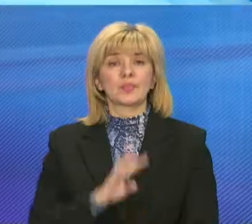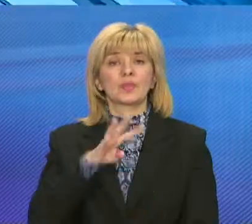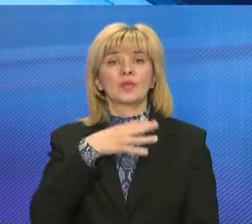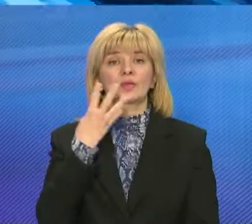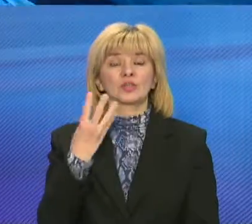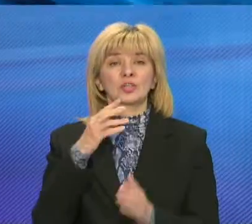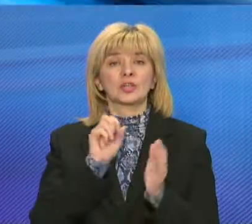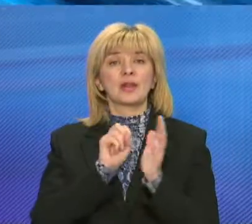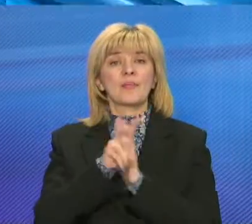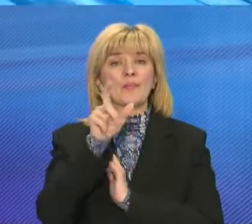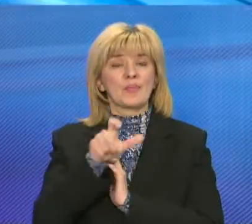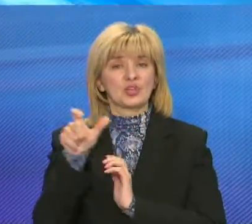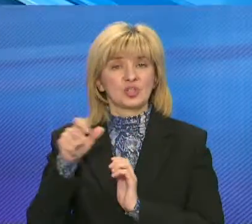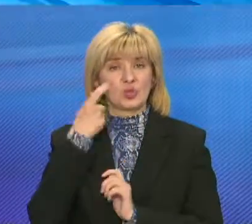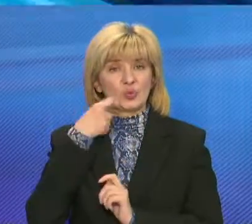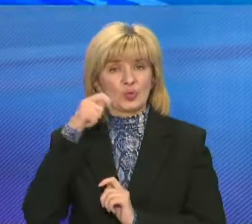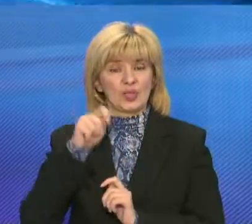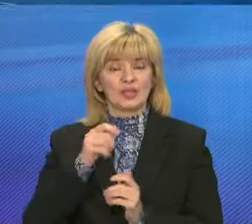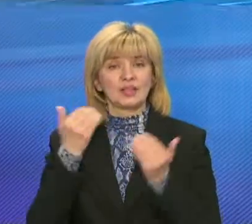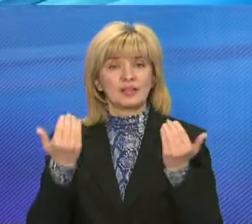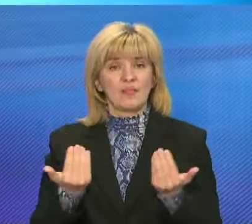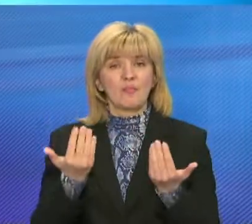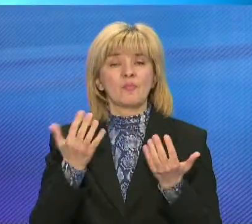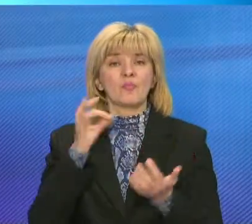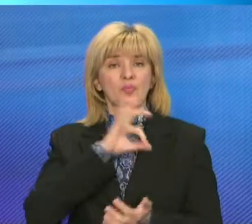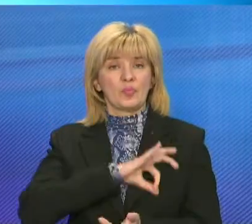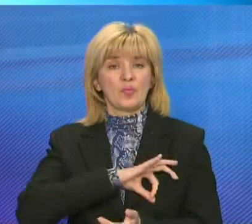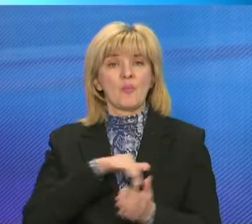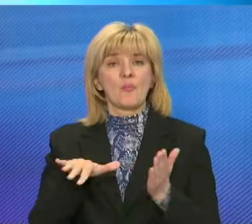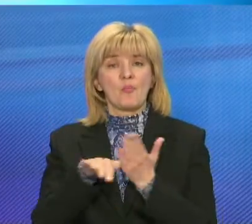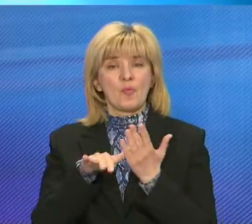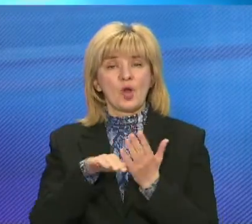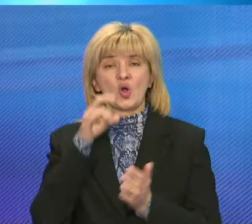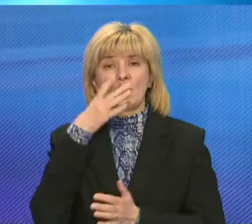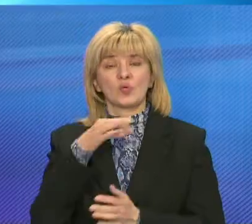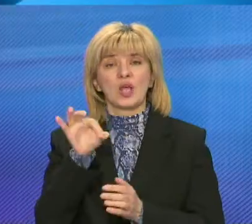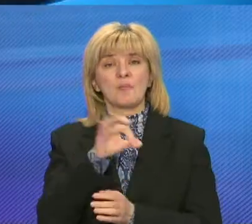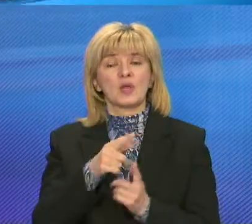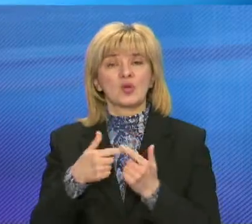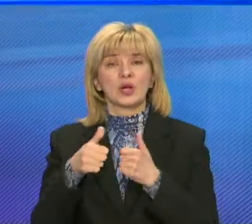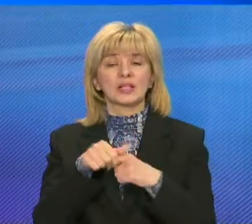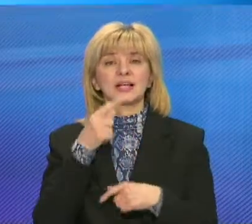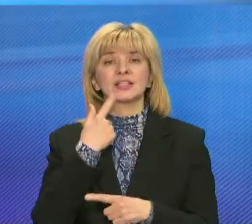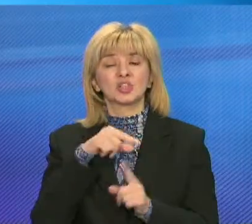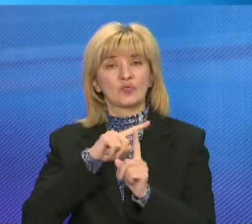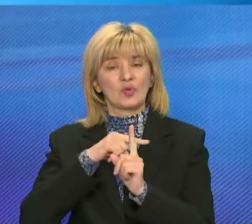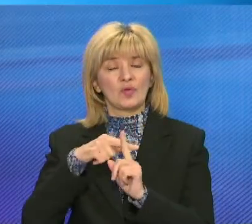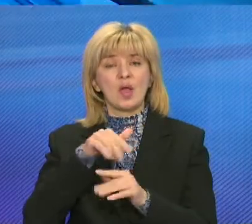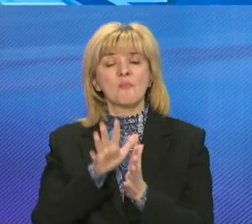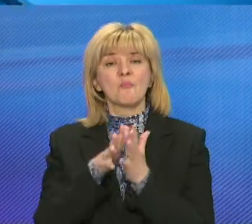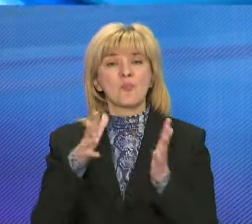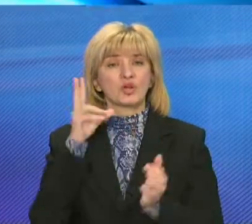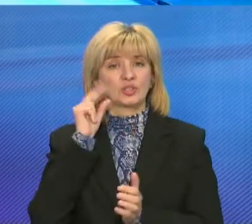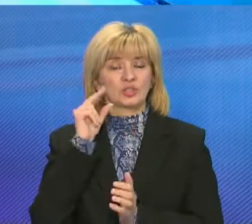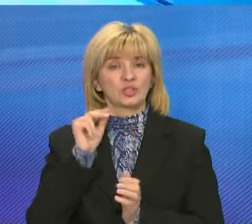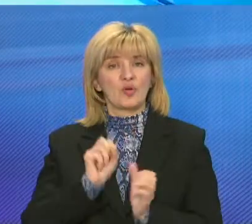44 біженці з України на дадзены момант скарысталіся дапамогай Гродзенскай абласной арганізацыі Чырвонага крыжа. Большасць вымушаных мігрантаў